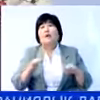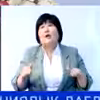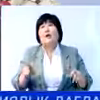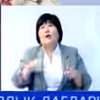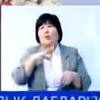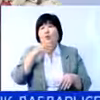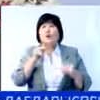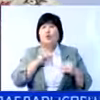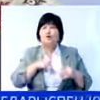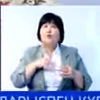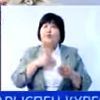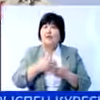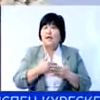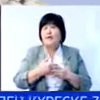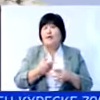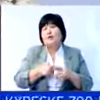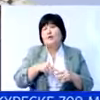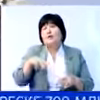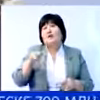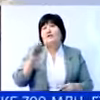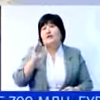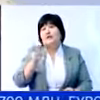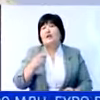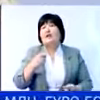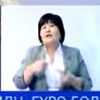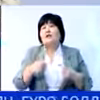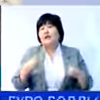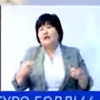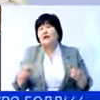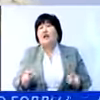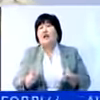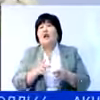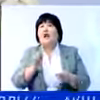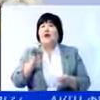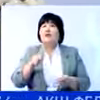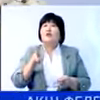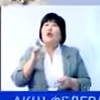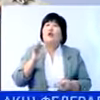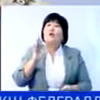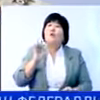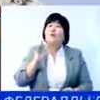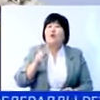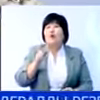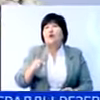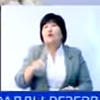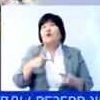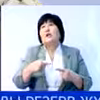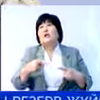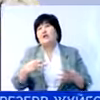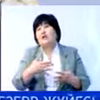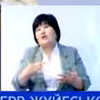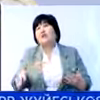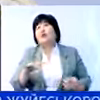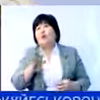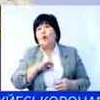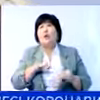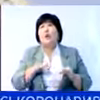жұмыс жасаймын. Осы ЛФК-мызды, футбол добымызды, ортоковриктарымызды, осы тренажер заттарымызды